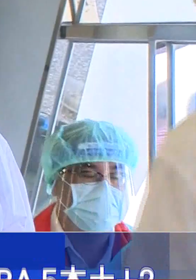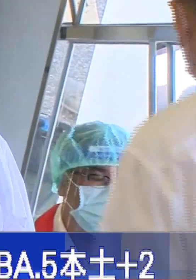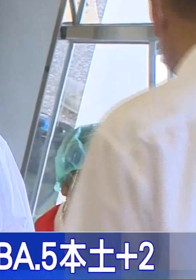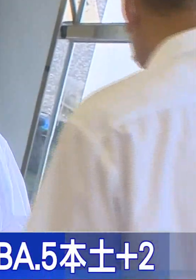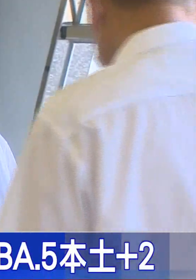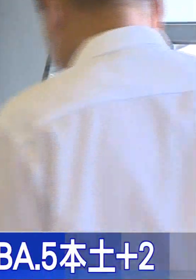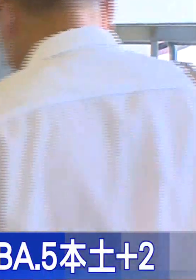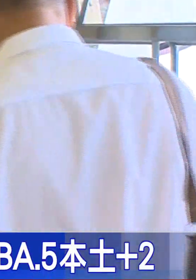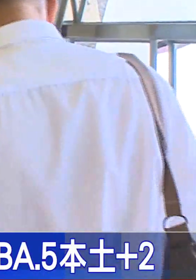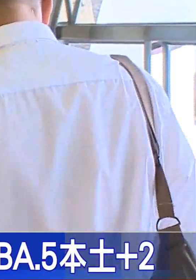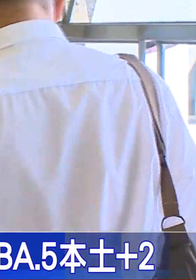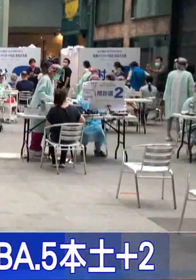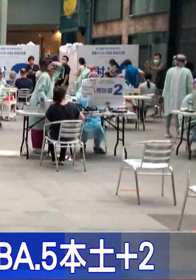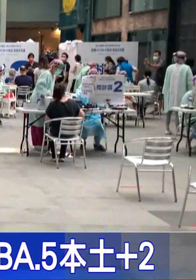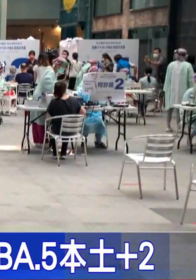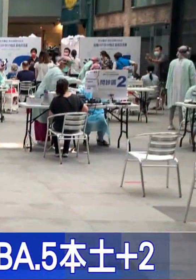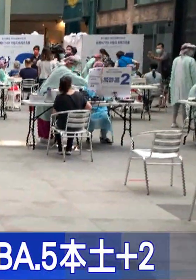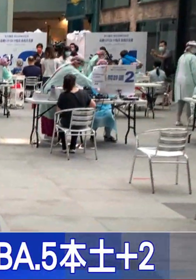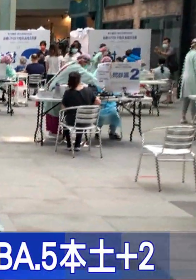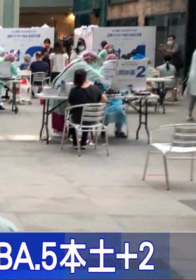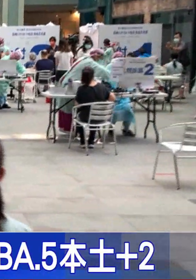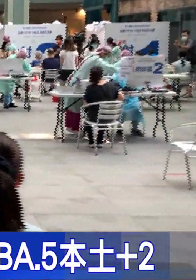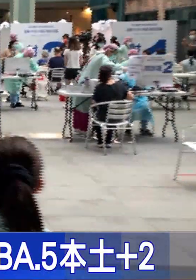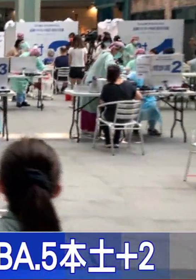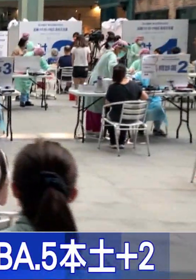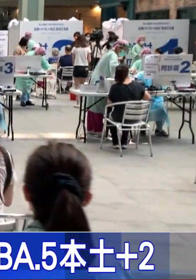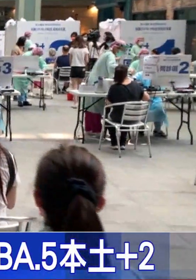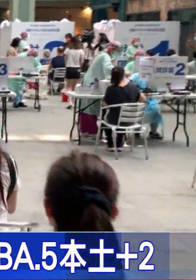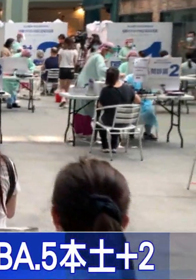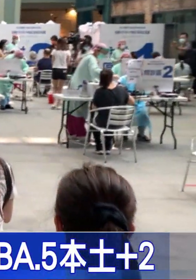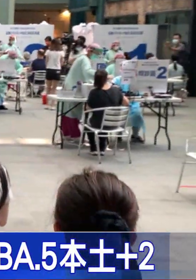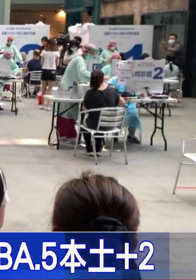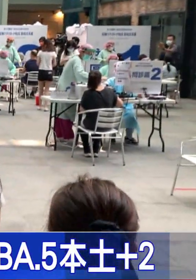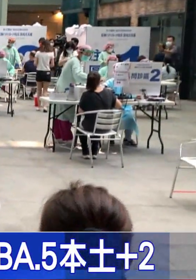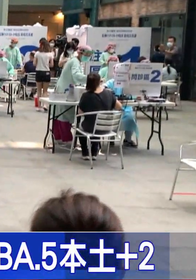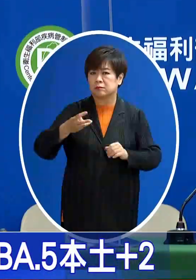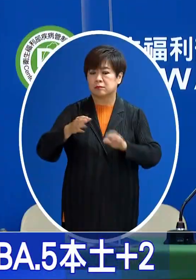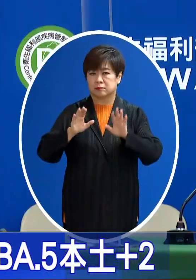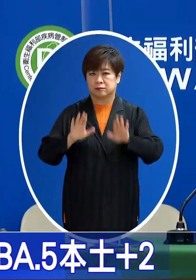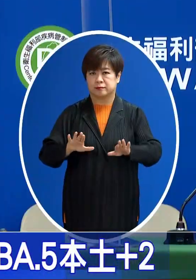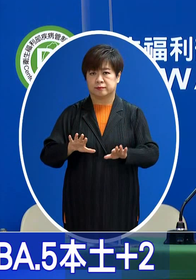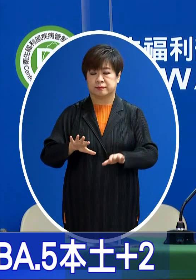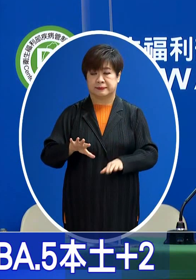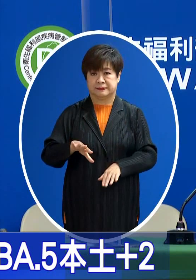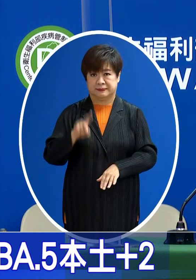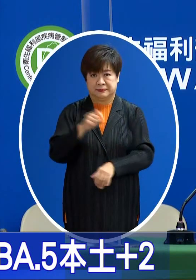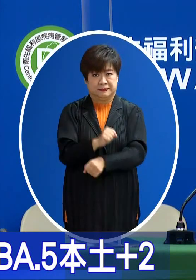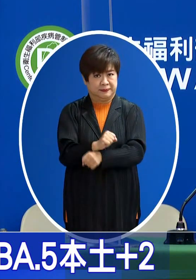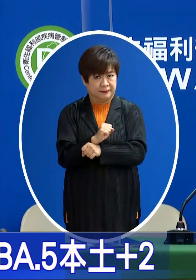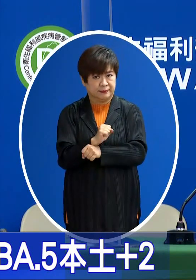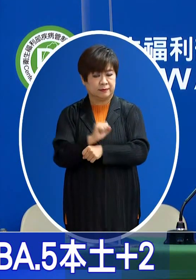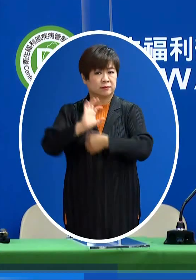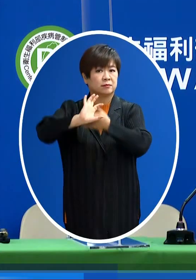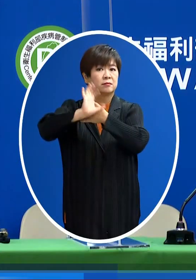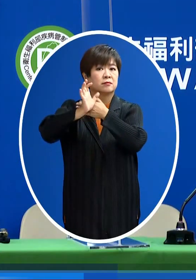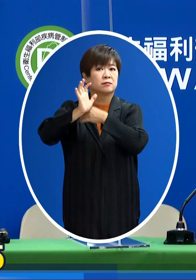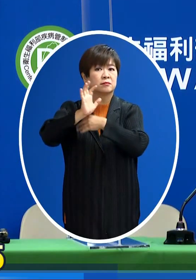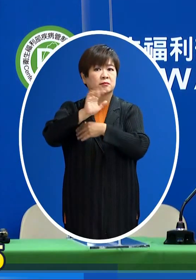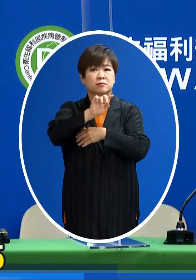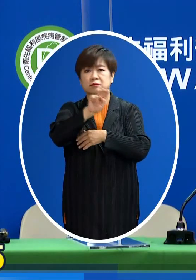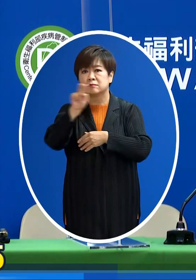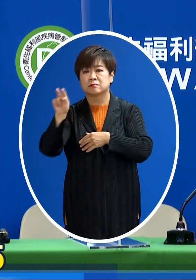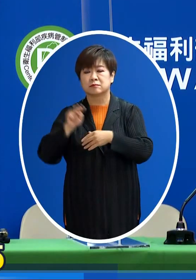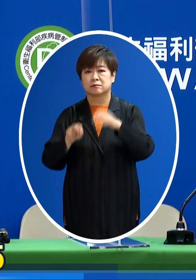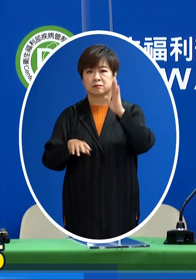BA.5 疫情仍持续升温，台湾边境检疫规定是否还会继续放宽？ 会先观察国际在